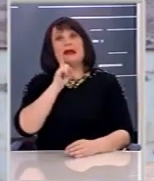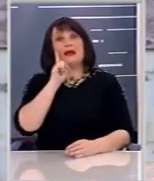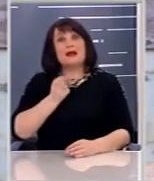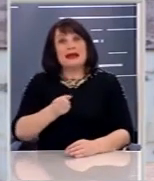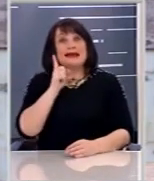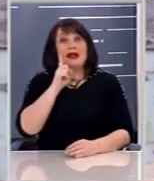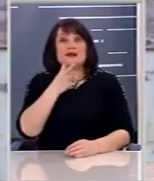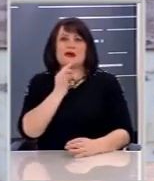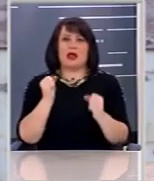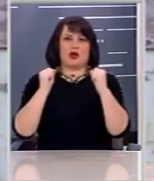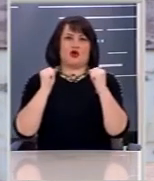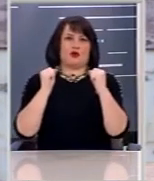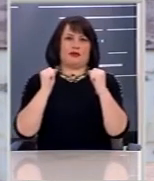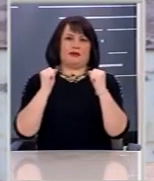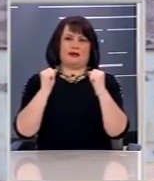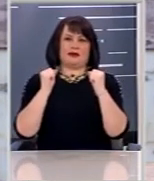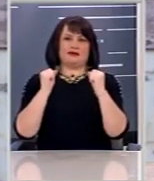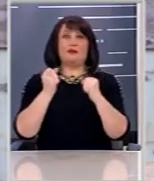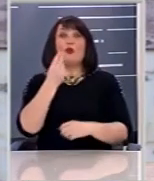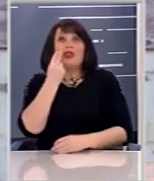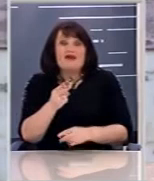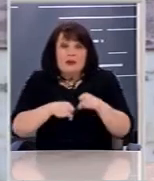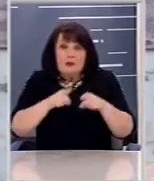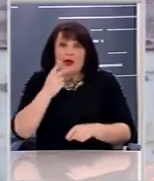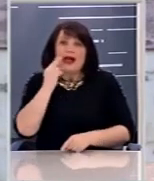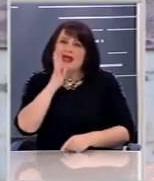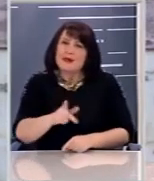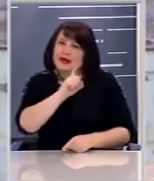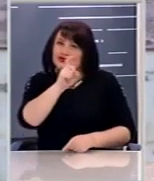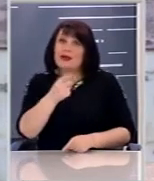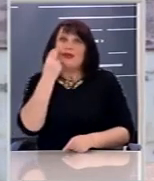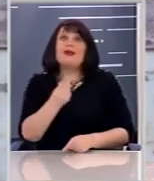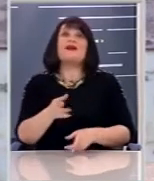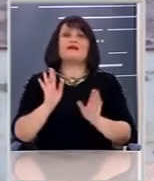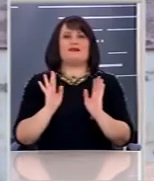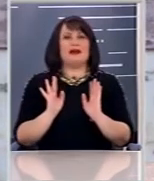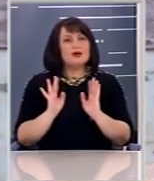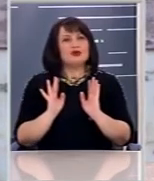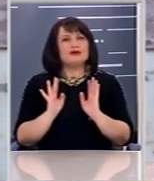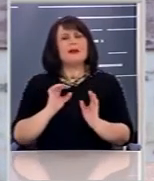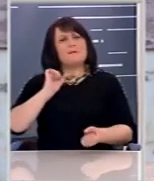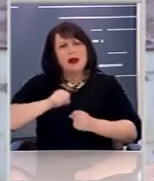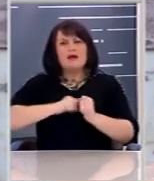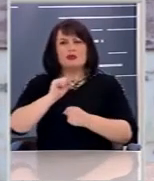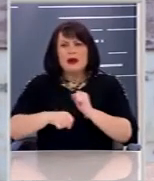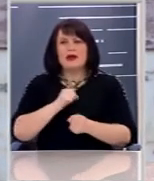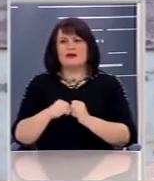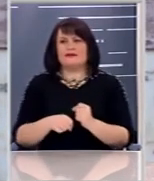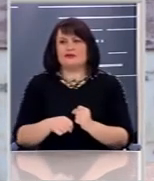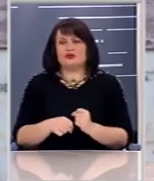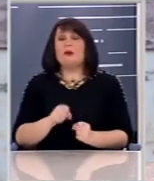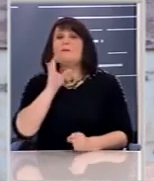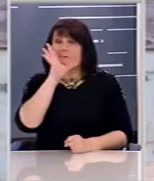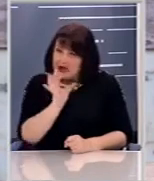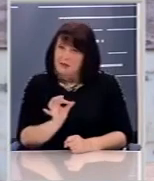οι ηρωίδες, αυτές οι αόρατες γυναίκες της καθημερινότητας, δίνουν έναν αγώνα